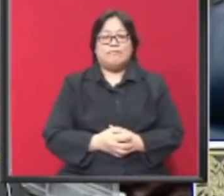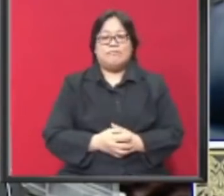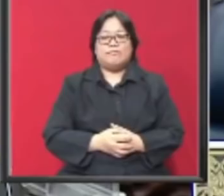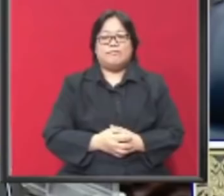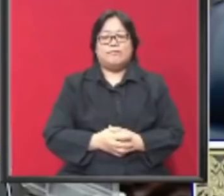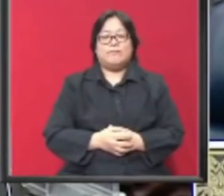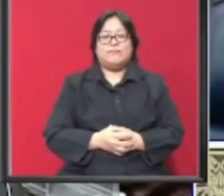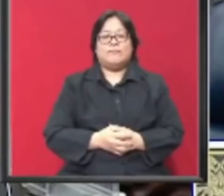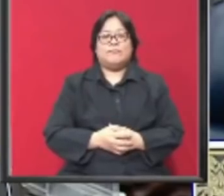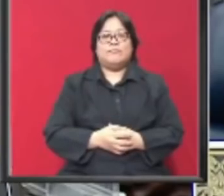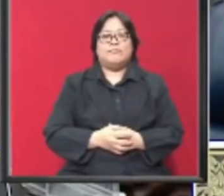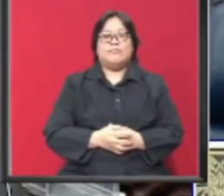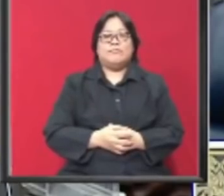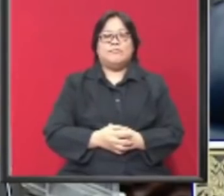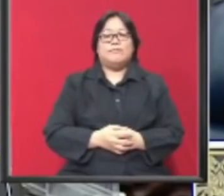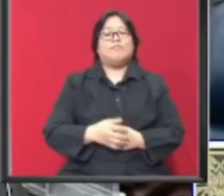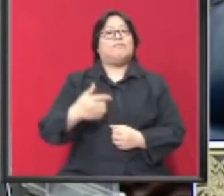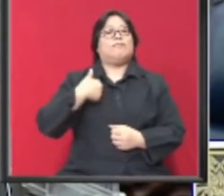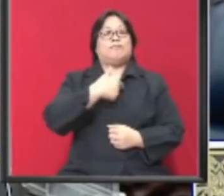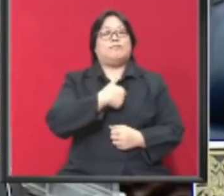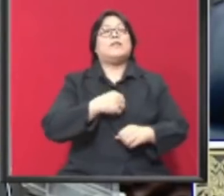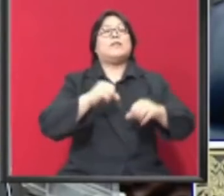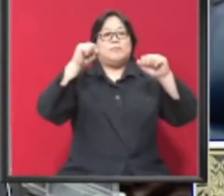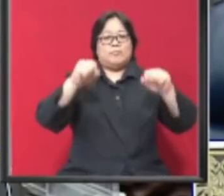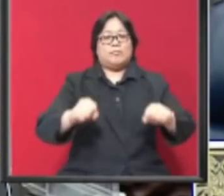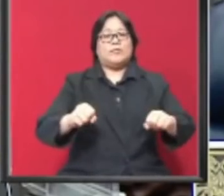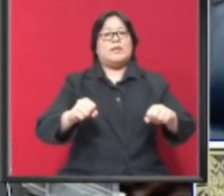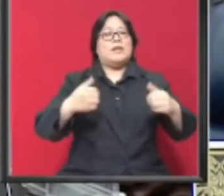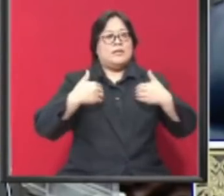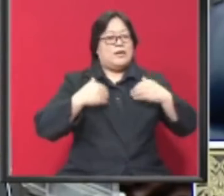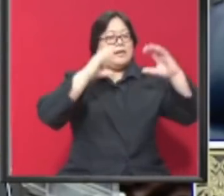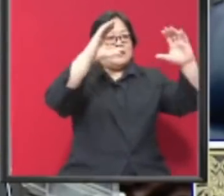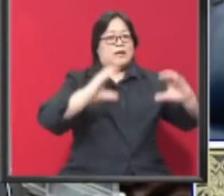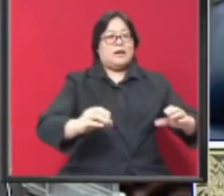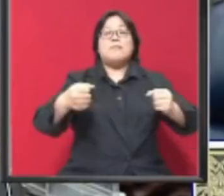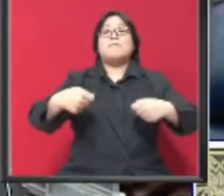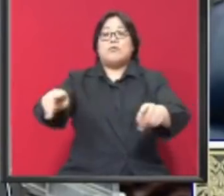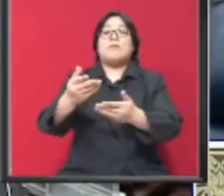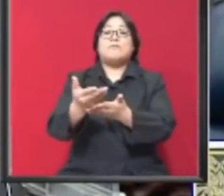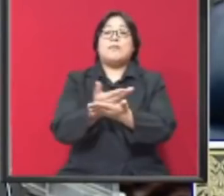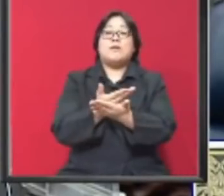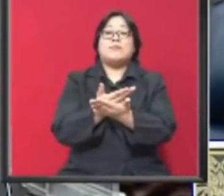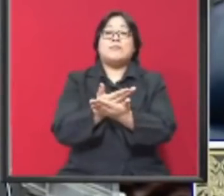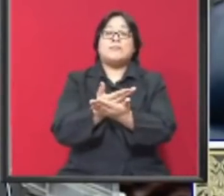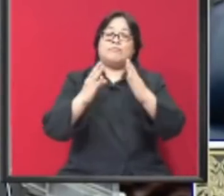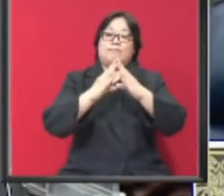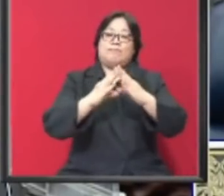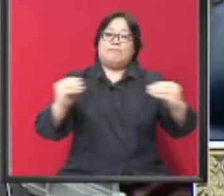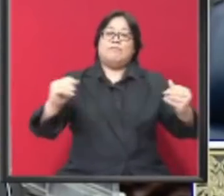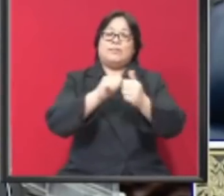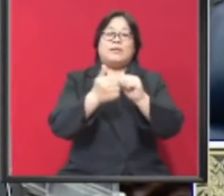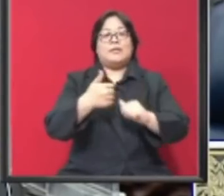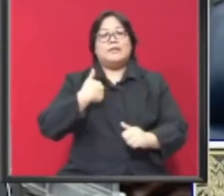dalam lebih mudah ini kita akan dapat cara dan perlu baru-baru untuk menangani masalah